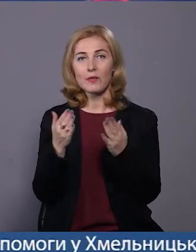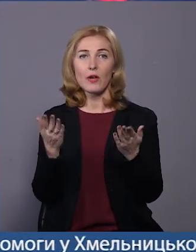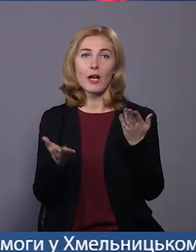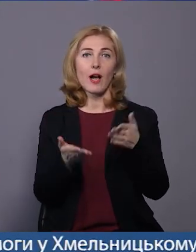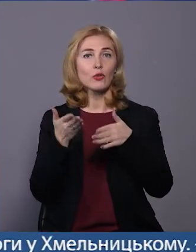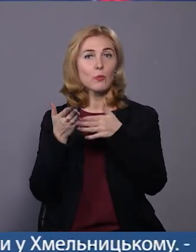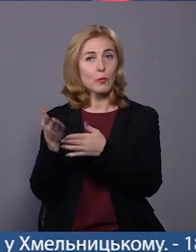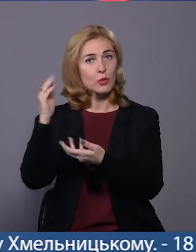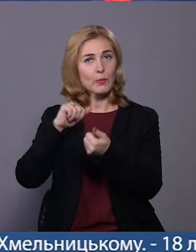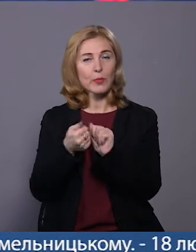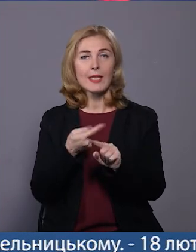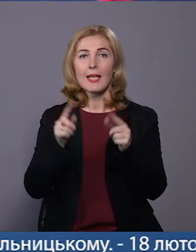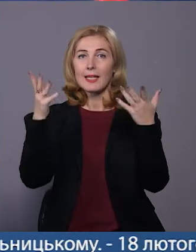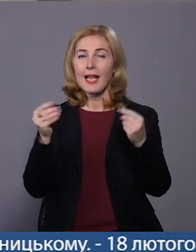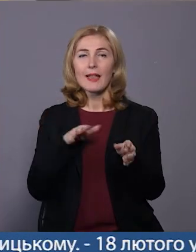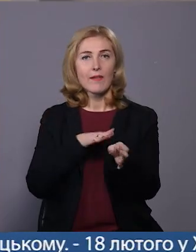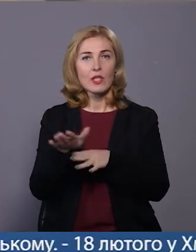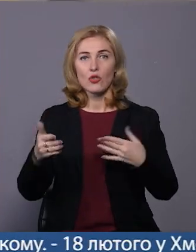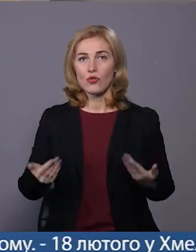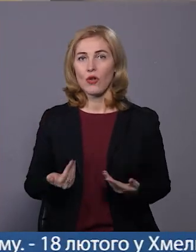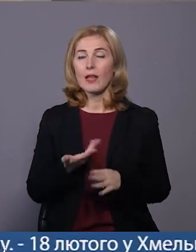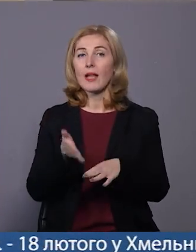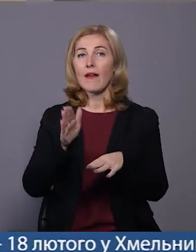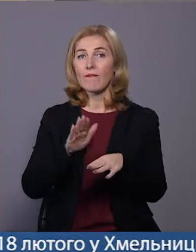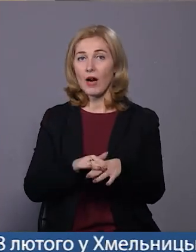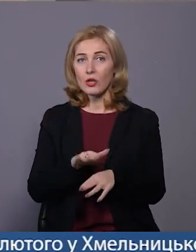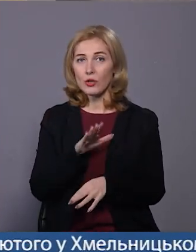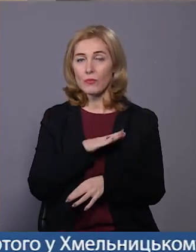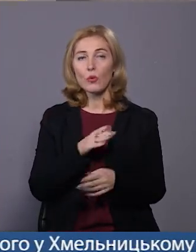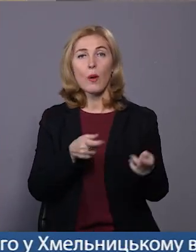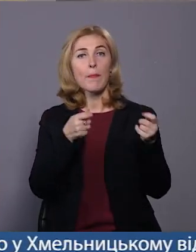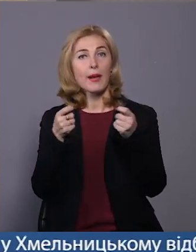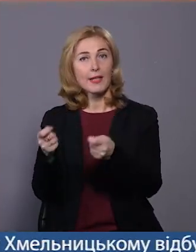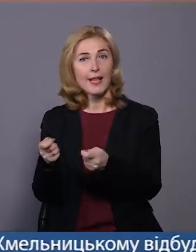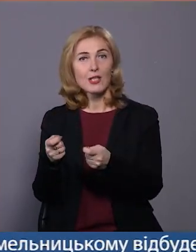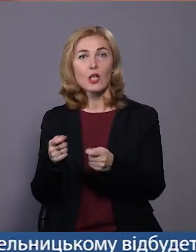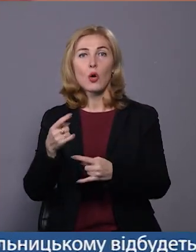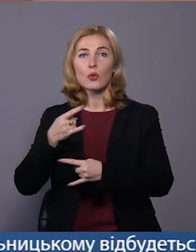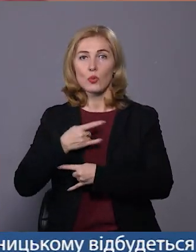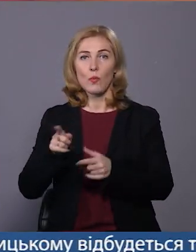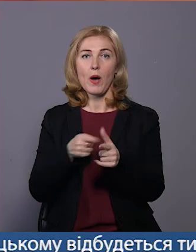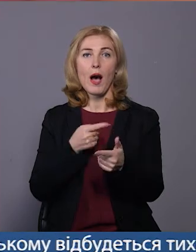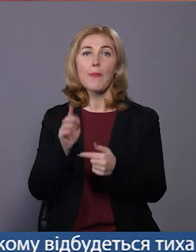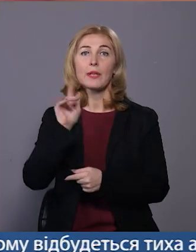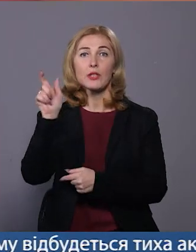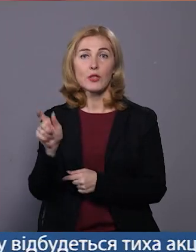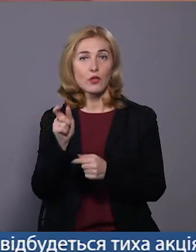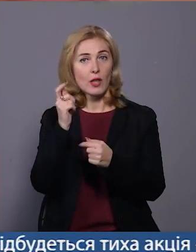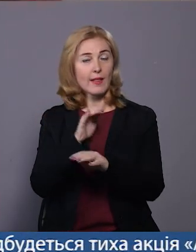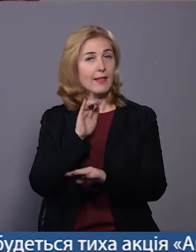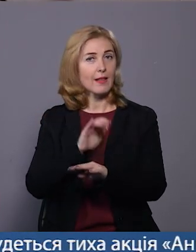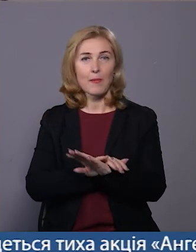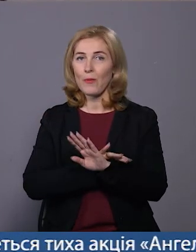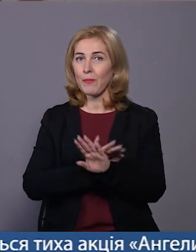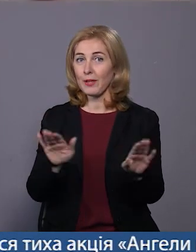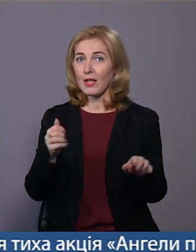їм запам'ятати цей день на все життя. Найважчим для чоловіка було пронести у басейн костюм, аби дівчина цього не помітила. Військову